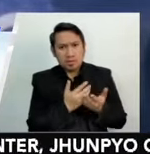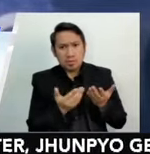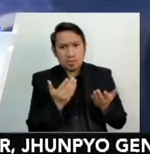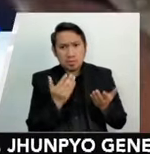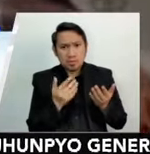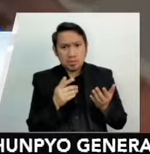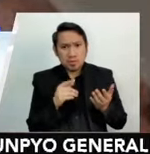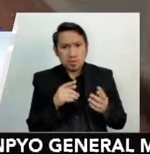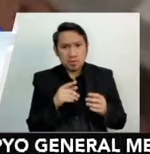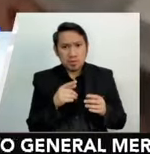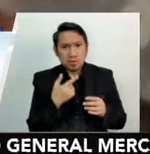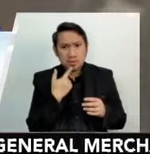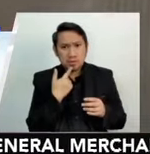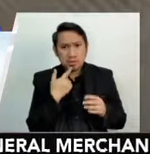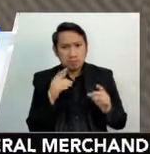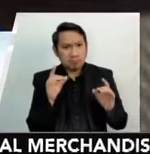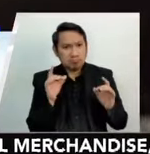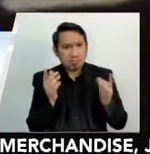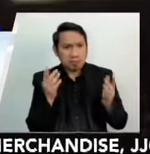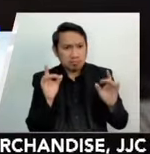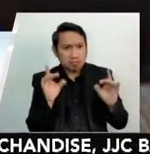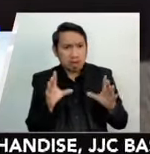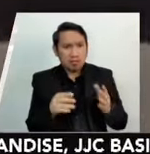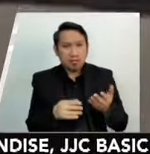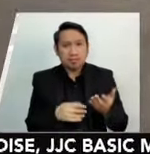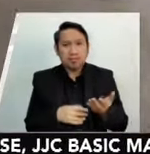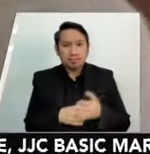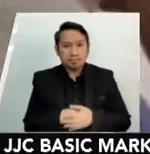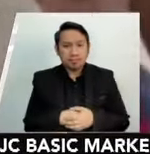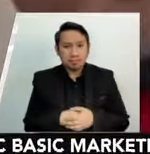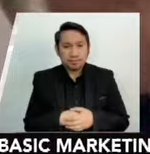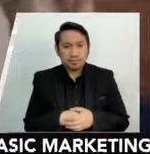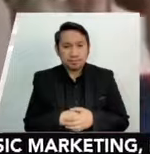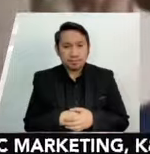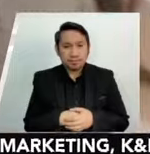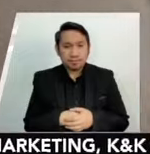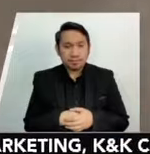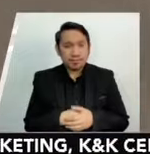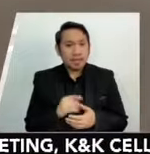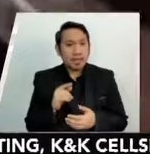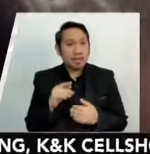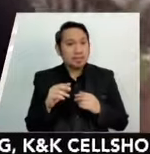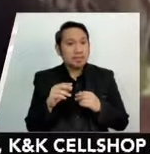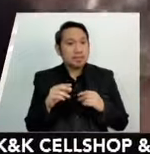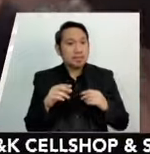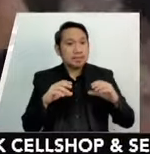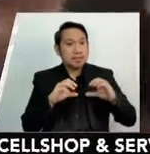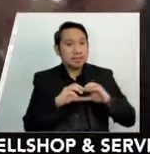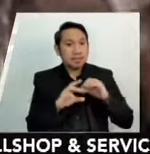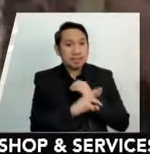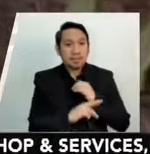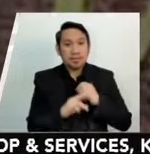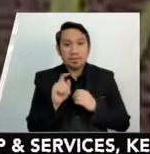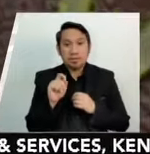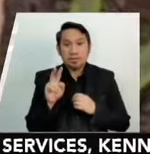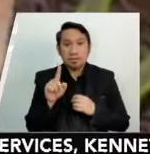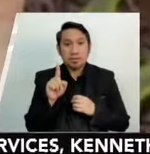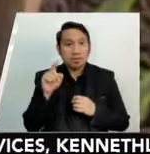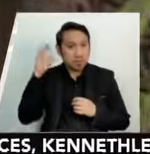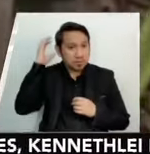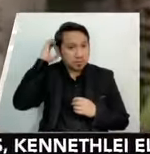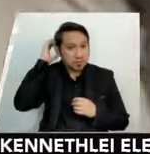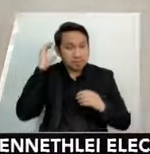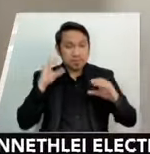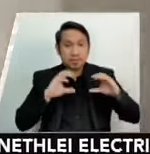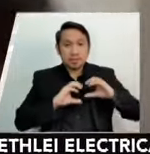dangerous siya. Ito ang unang balita, Jandy Esteban ng GMA Regional TV 1 Mindanao para sa GMA